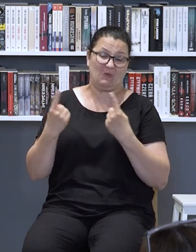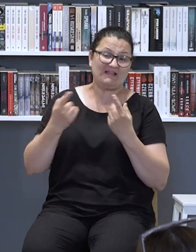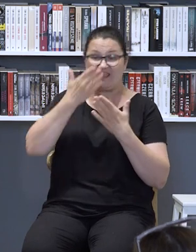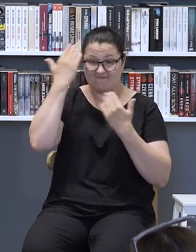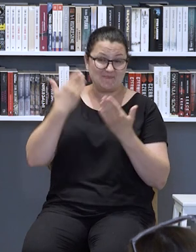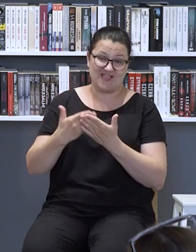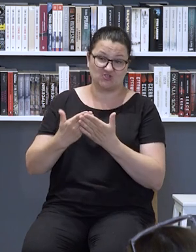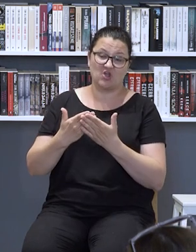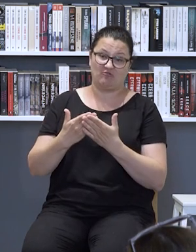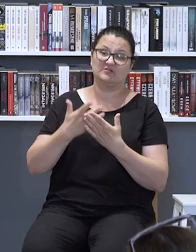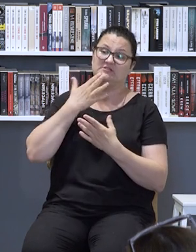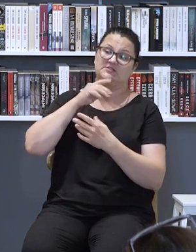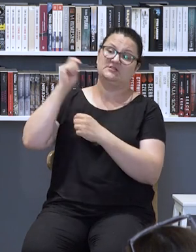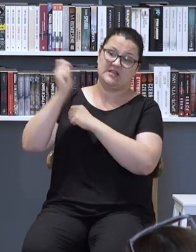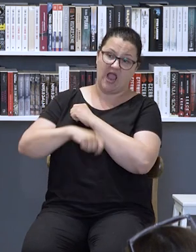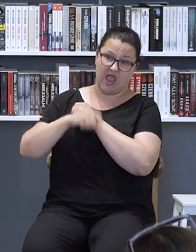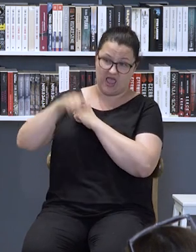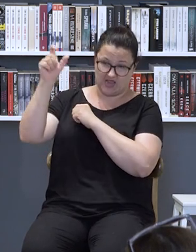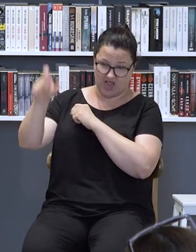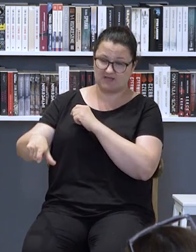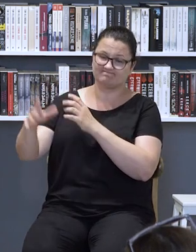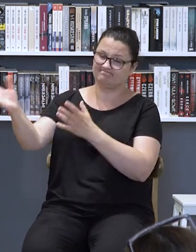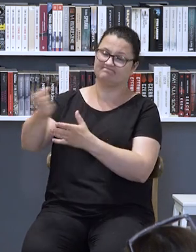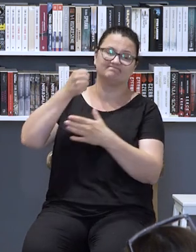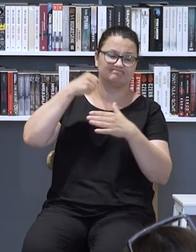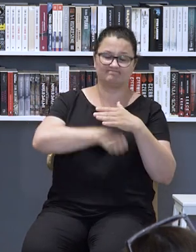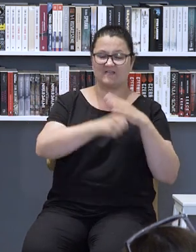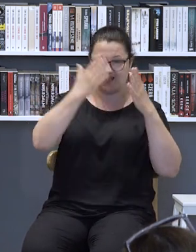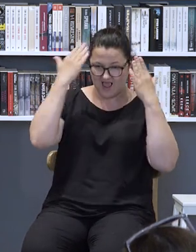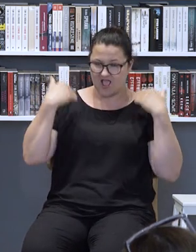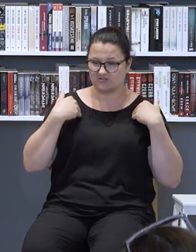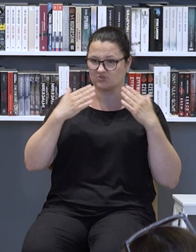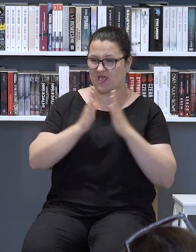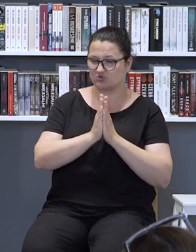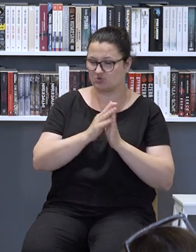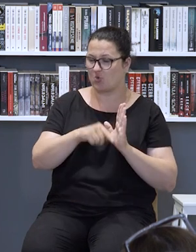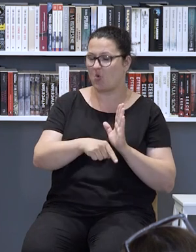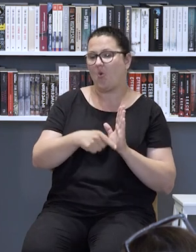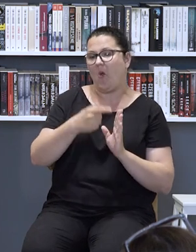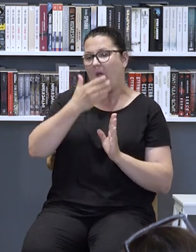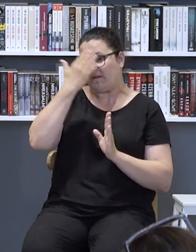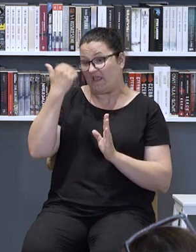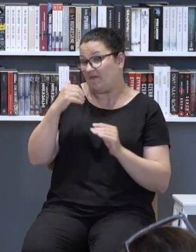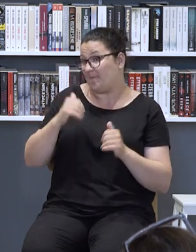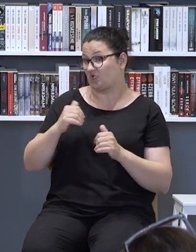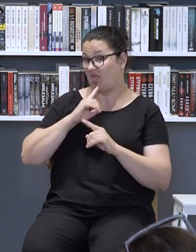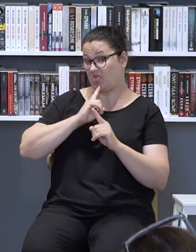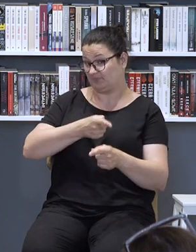postanowił ukarać Andreasa Bianco i zamknąć go w klasztorze. Być może właśnie po to, żeby mu narysował tę mapę,